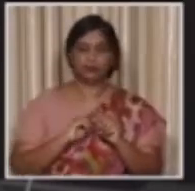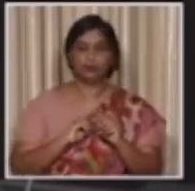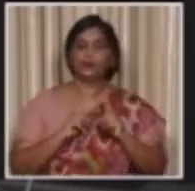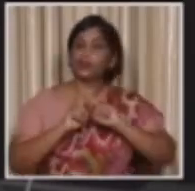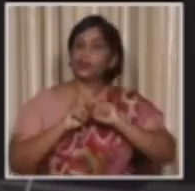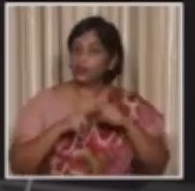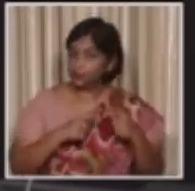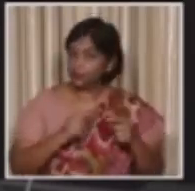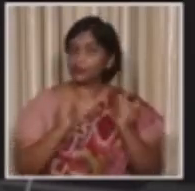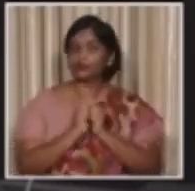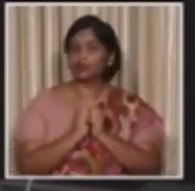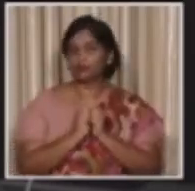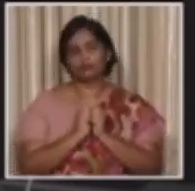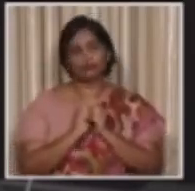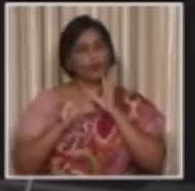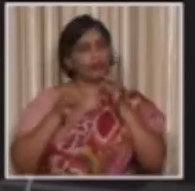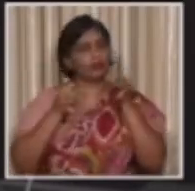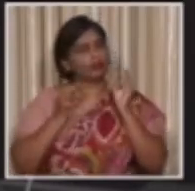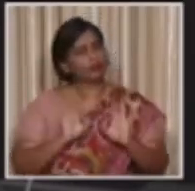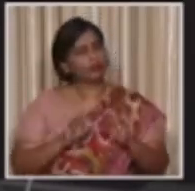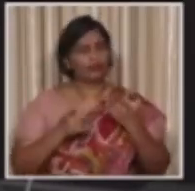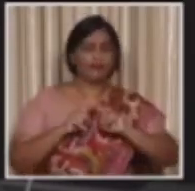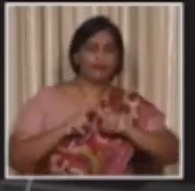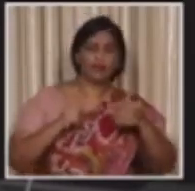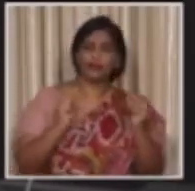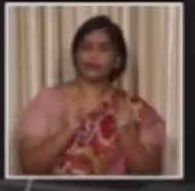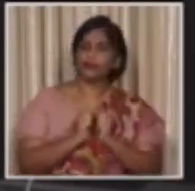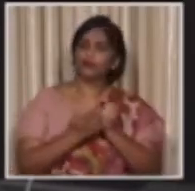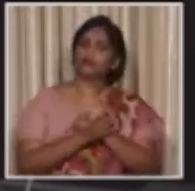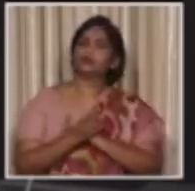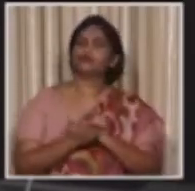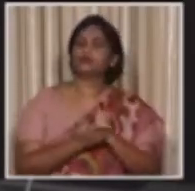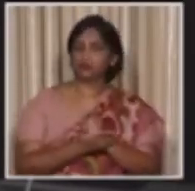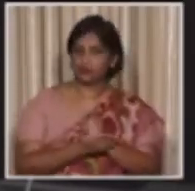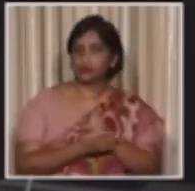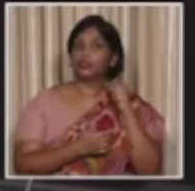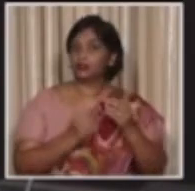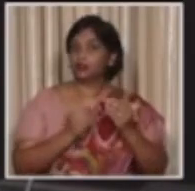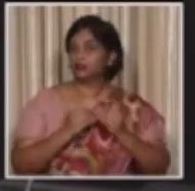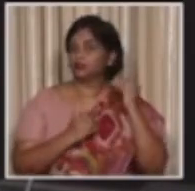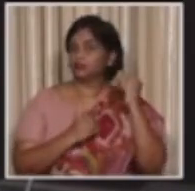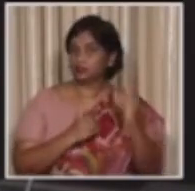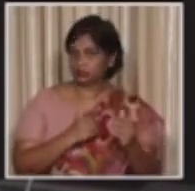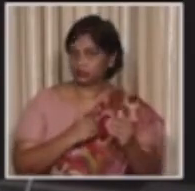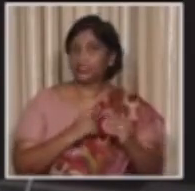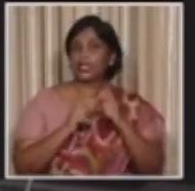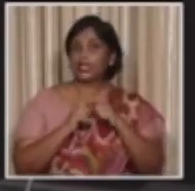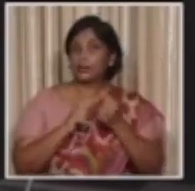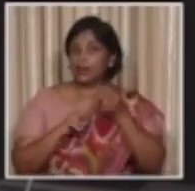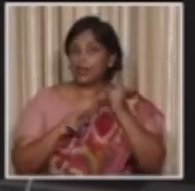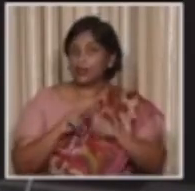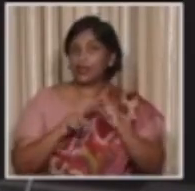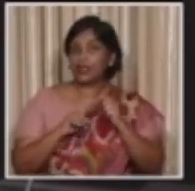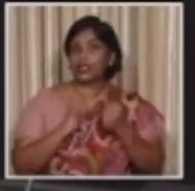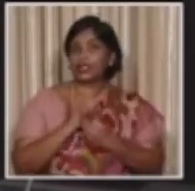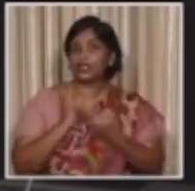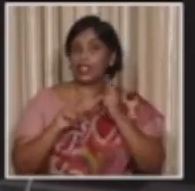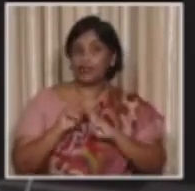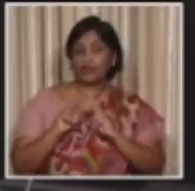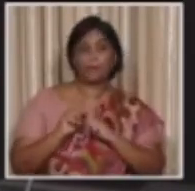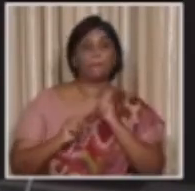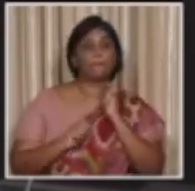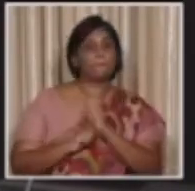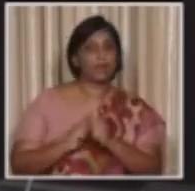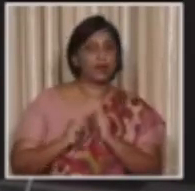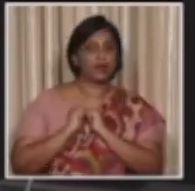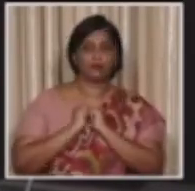වෙනත් ක්ෂේත්‍රවල ඒ කියන්නේ විධිමත් අවිධිමත් ක්ෂේත්‍රවල වැඩ කරන සියලු දෙනාම මින් ඉදිරියට EPF, ETF, Gevala, Tamai